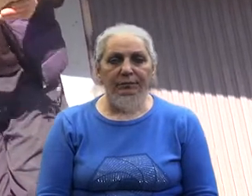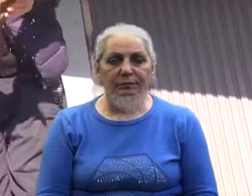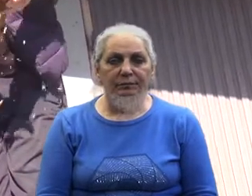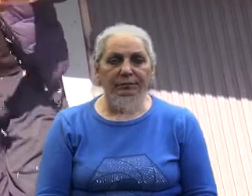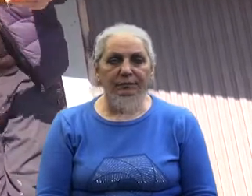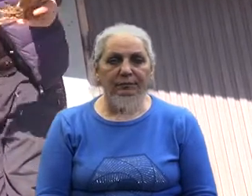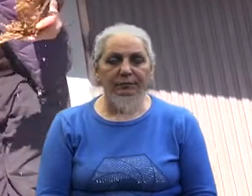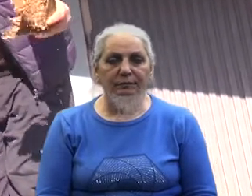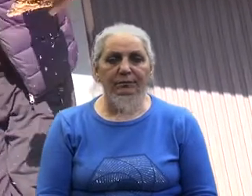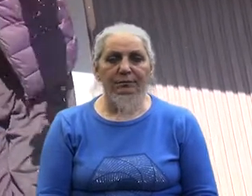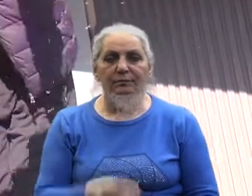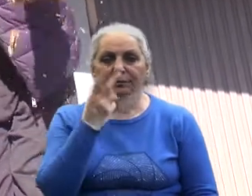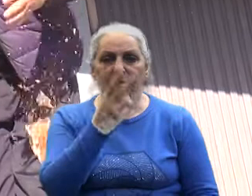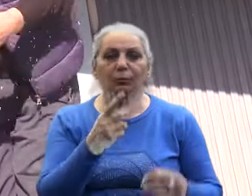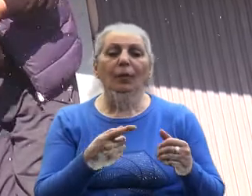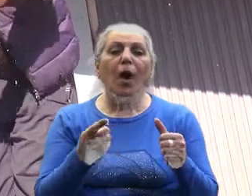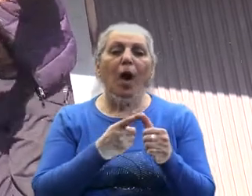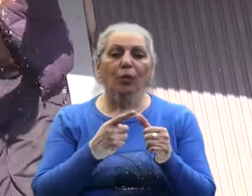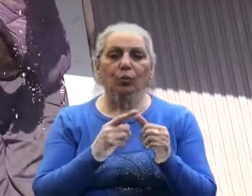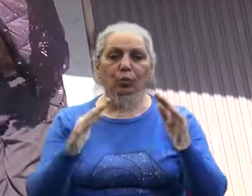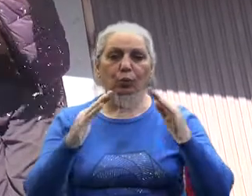Տունա, անունը տունա։